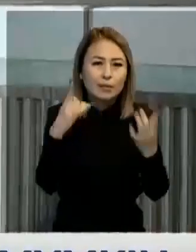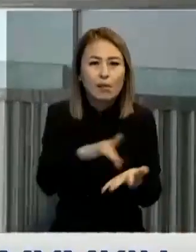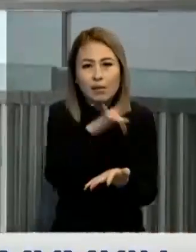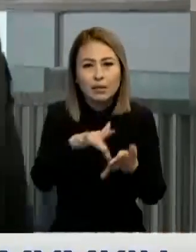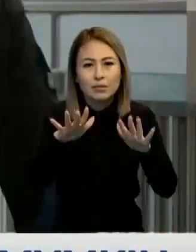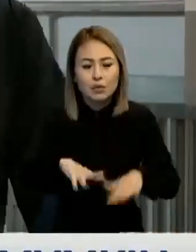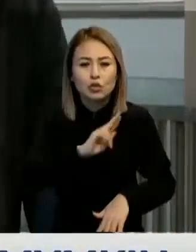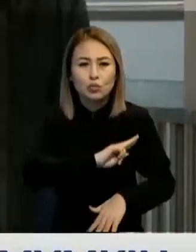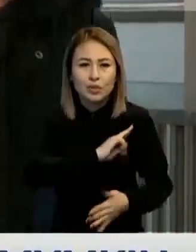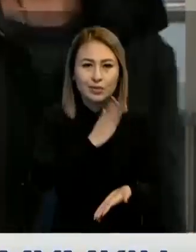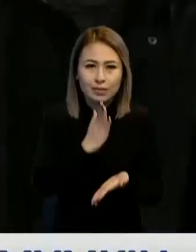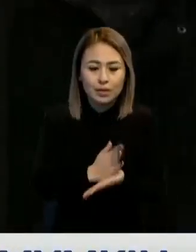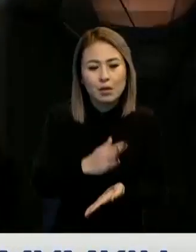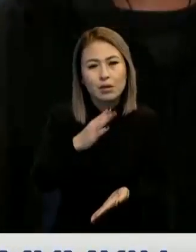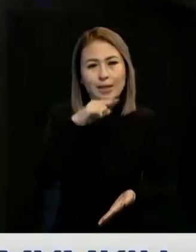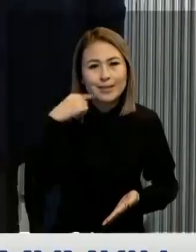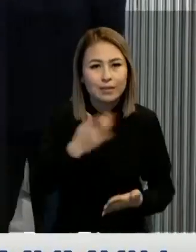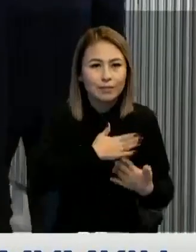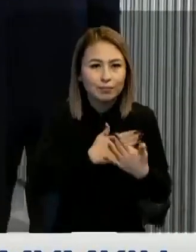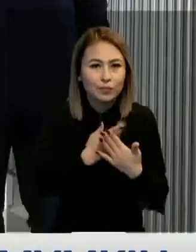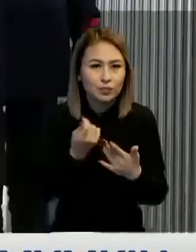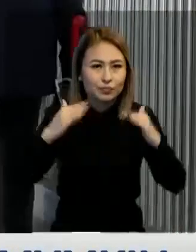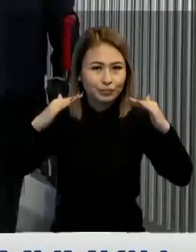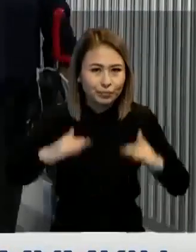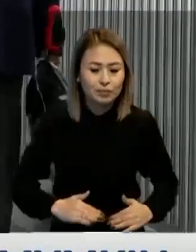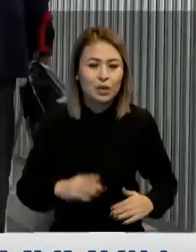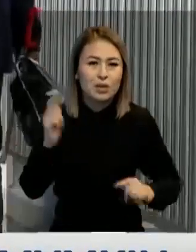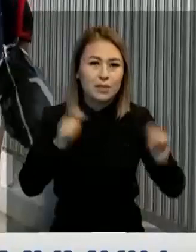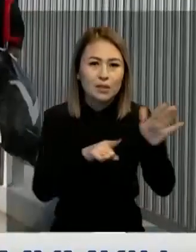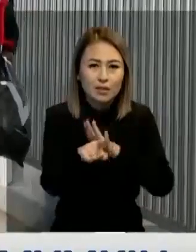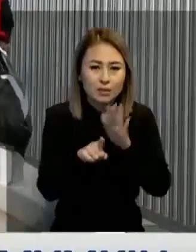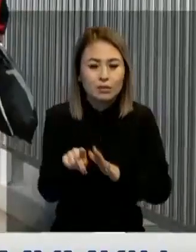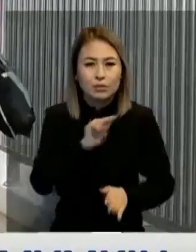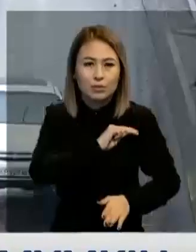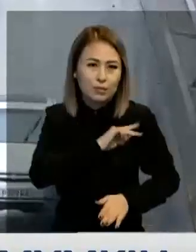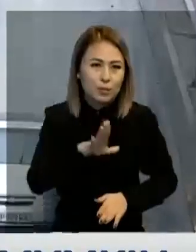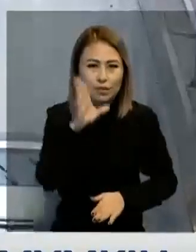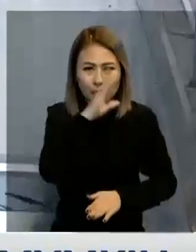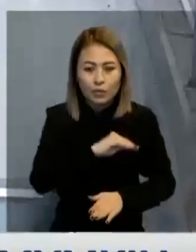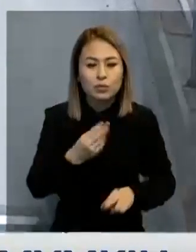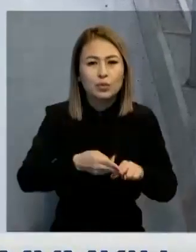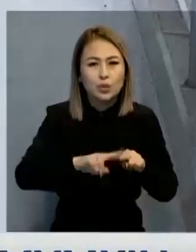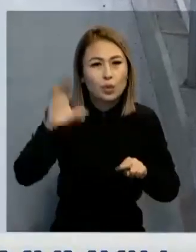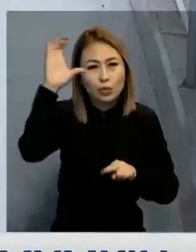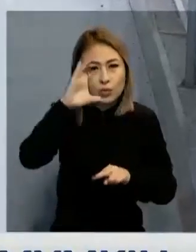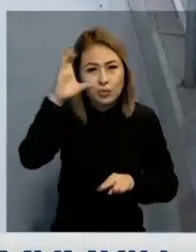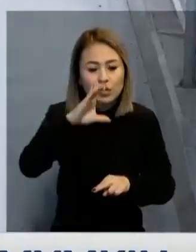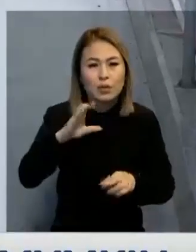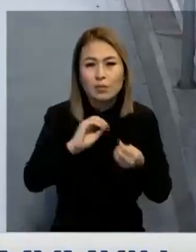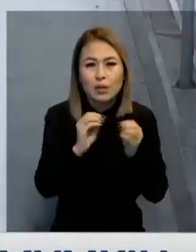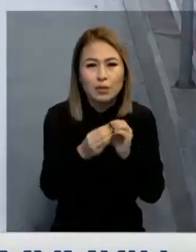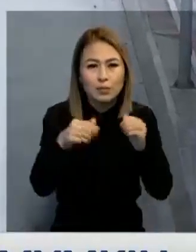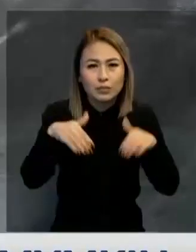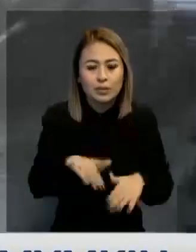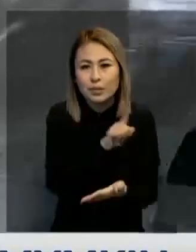еңбек етеді. Ресейде іскерлік белсенділік төмендеп жатыр. Демек мигранттар да жұмыссыз қалуы мүмкін. Ал өзбек билігі тығырықтан шығар жол